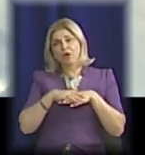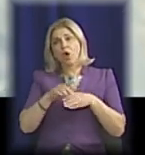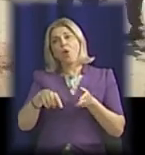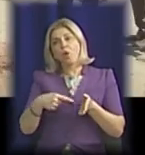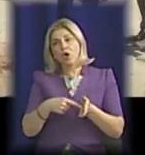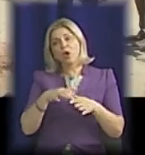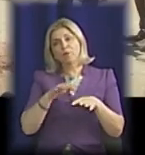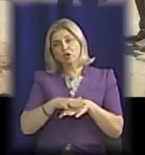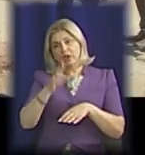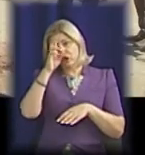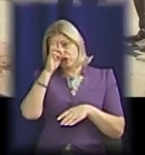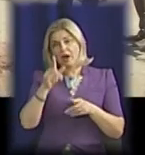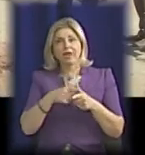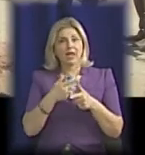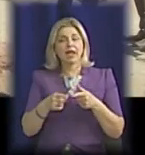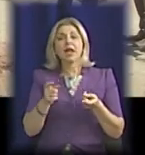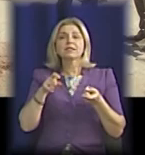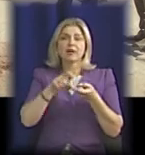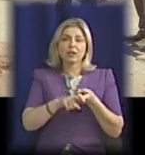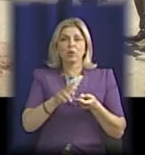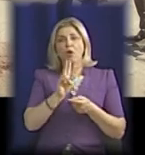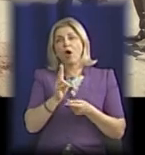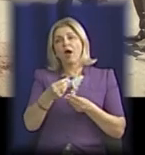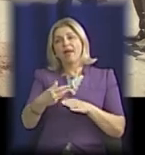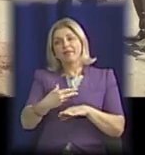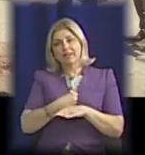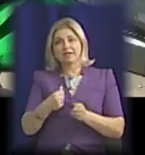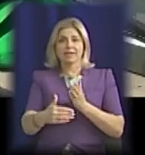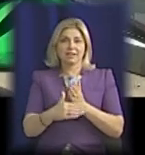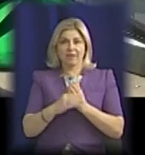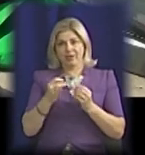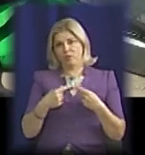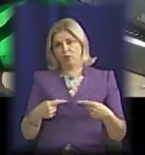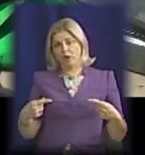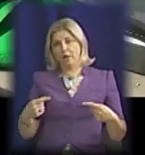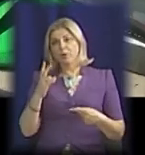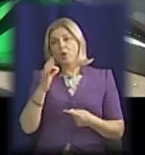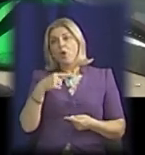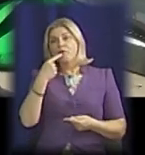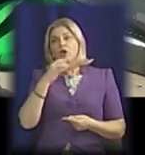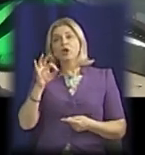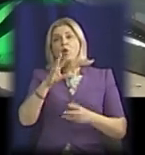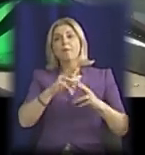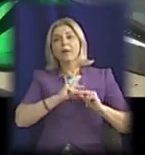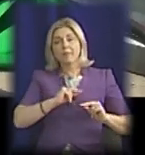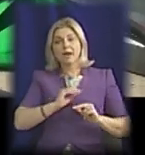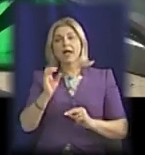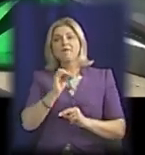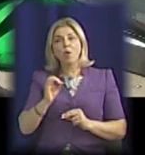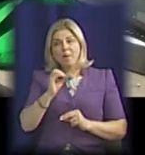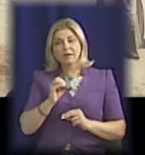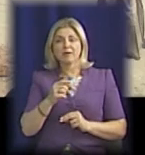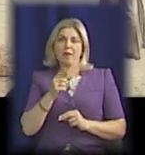або з державного, або залучення якихось інвестицій кредитних і таке інше. Але говорити про співпрацю з європейцями поки